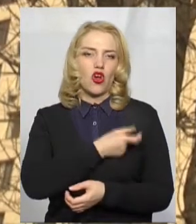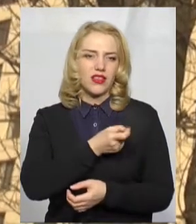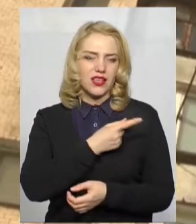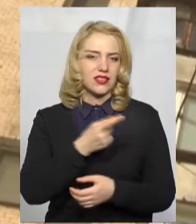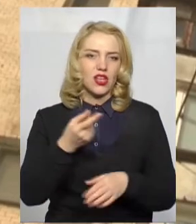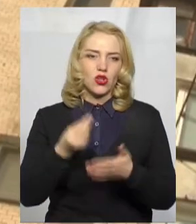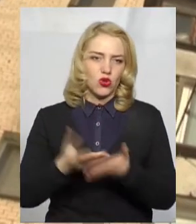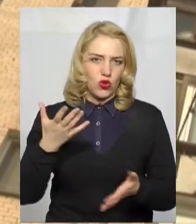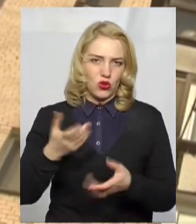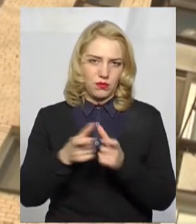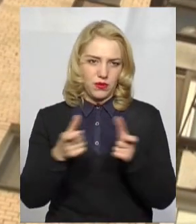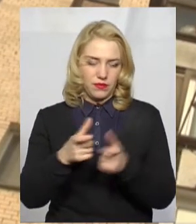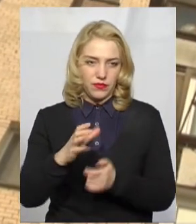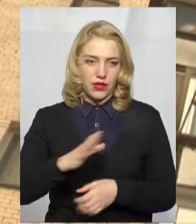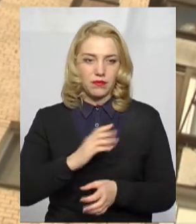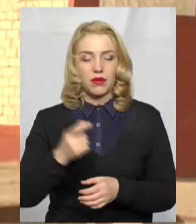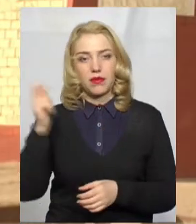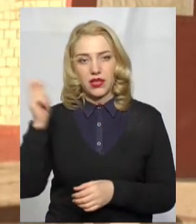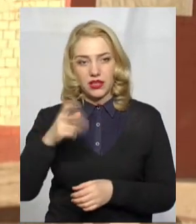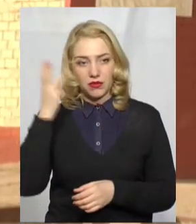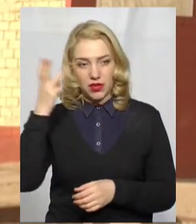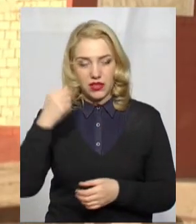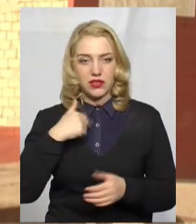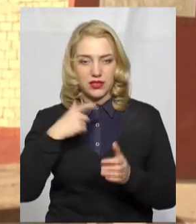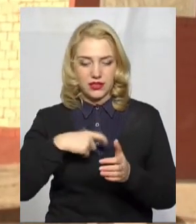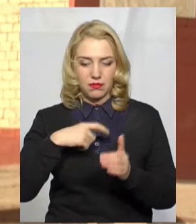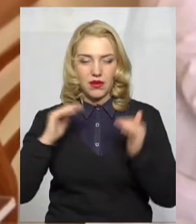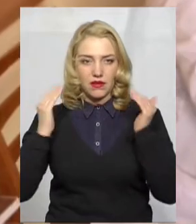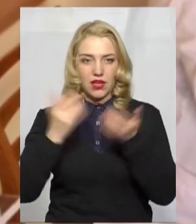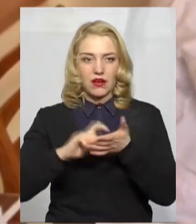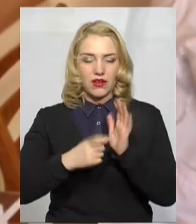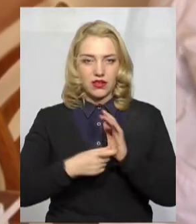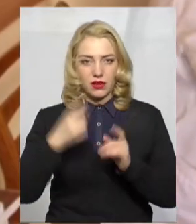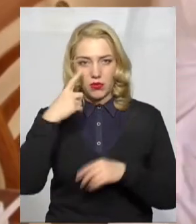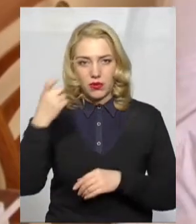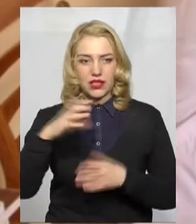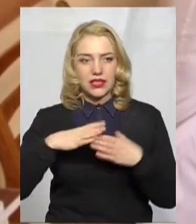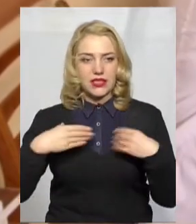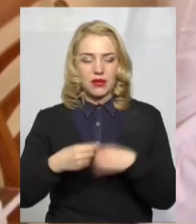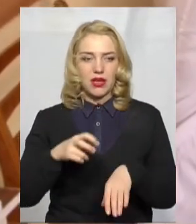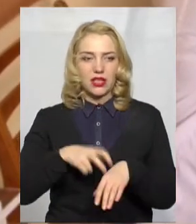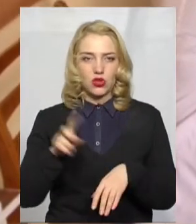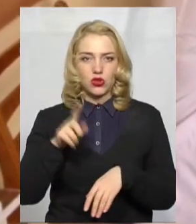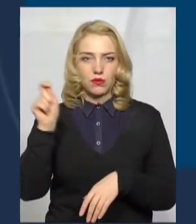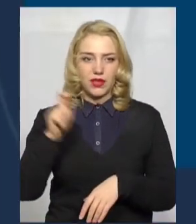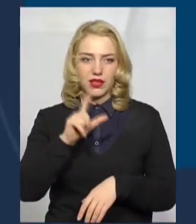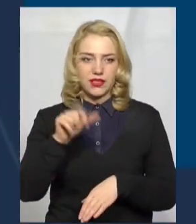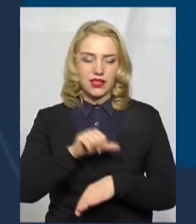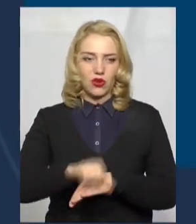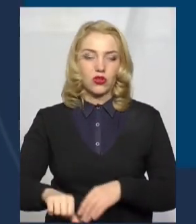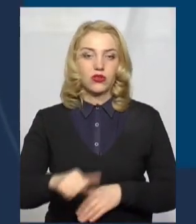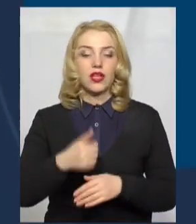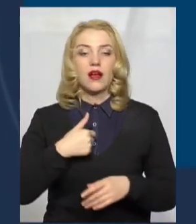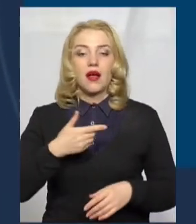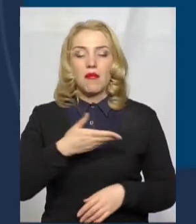Хмельницького, ми з дружиною самоізолювалися в квартирі, каже Максим. Додає, попередили сімейного лікаря, що приїхали з-за кордону. Ми теж